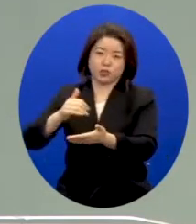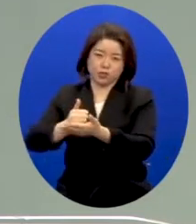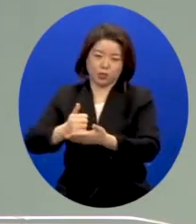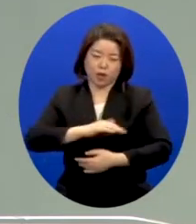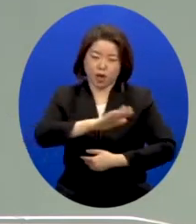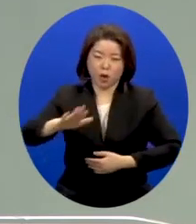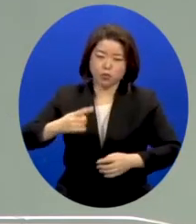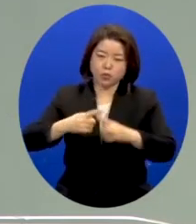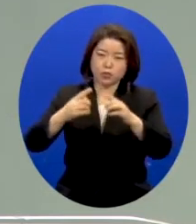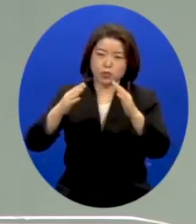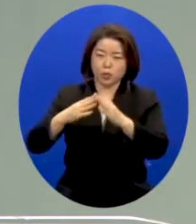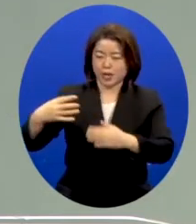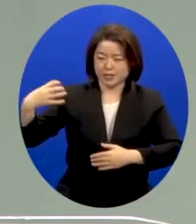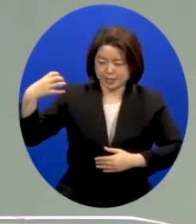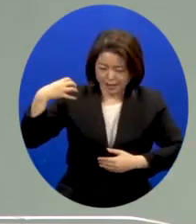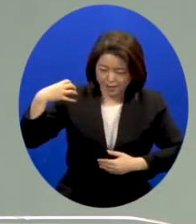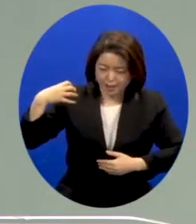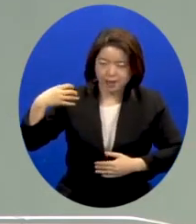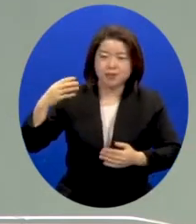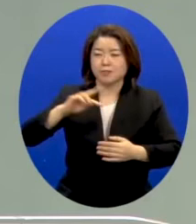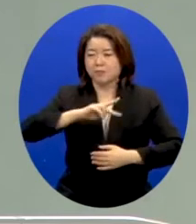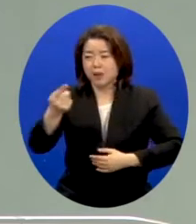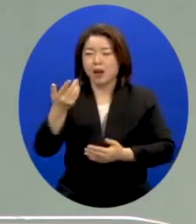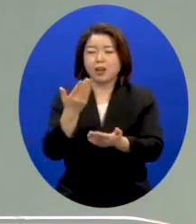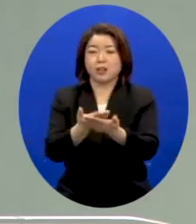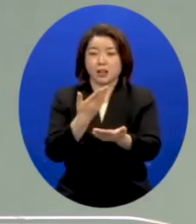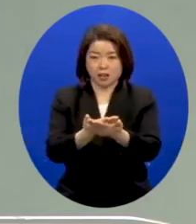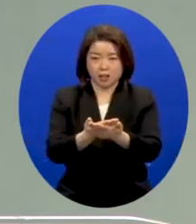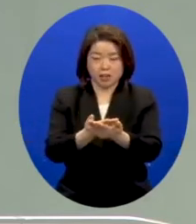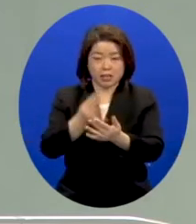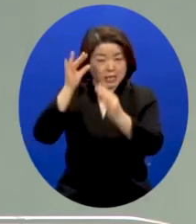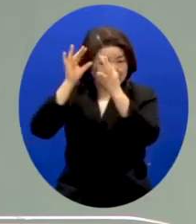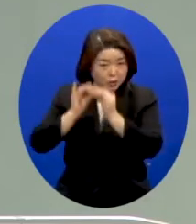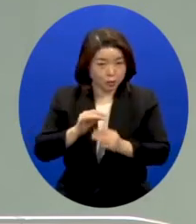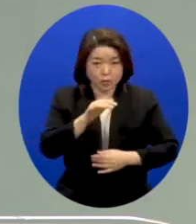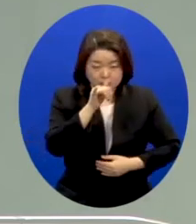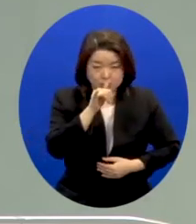하자고 제안했어요 여러분 동의하십니까